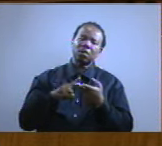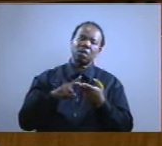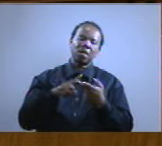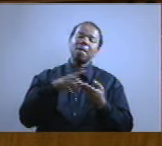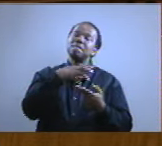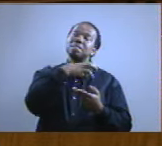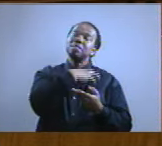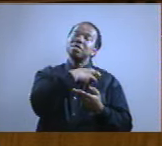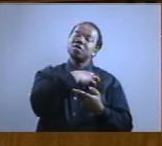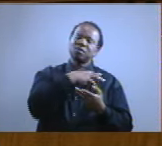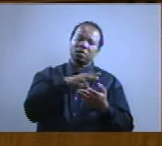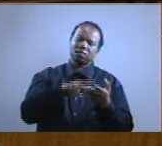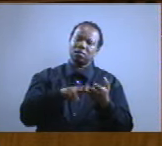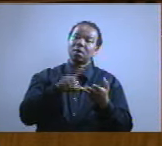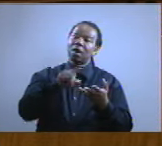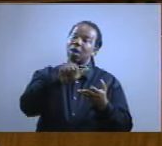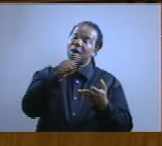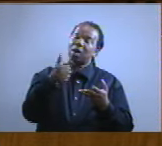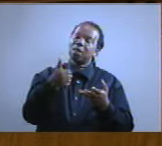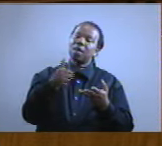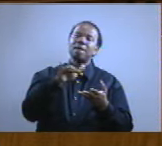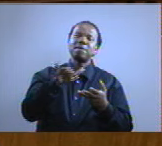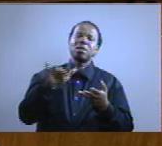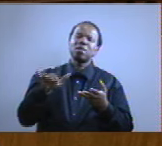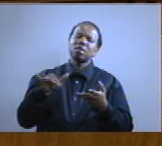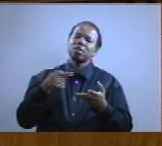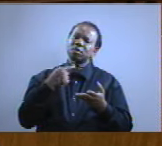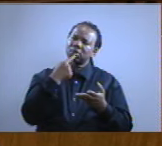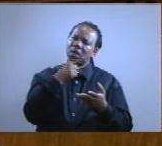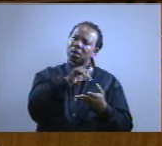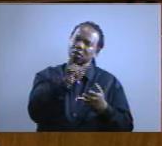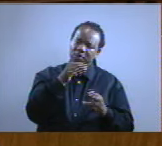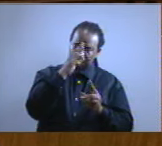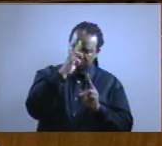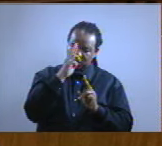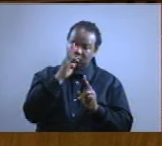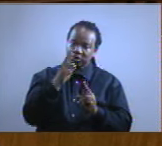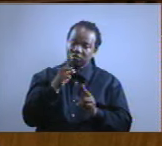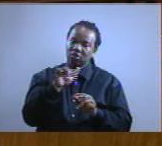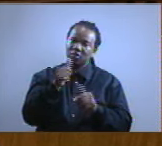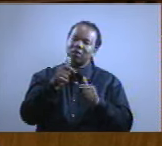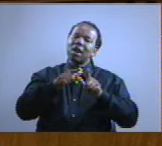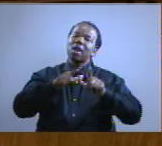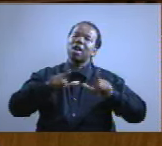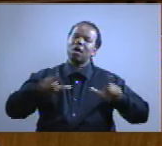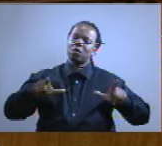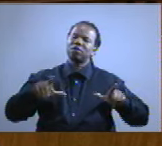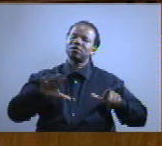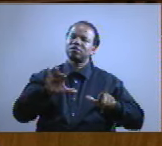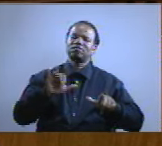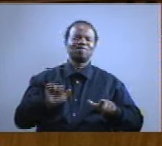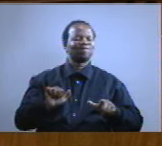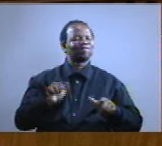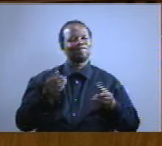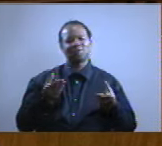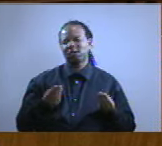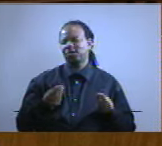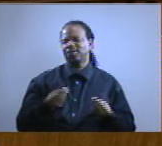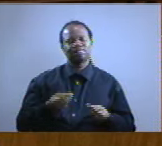aangevoer het, is die erkenning van tale in Suid-Afrika nie 'n maklike taak nie, omdat het so